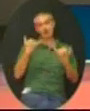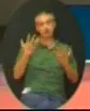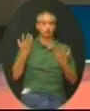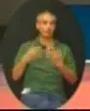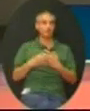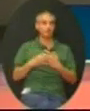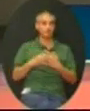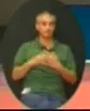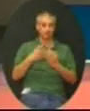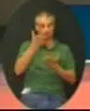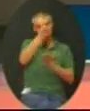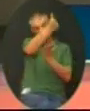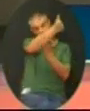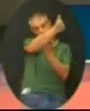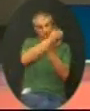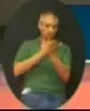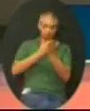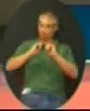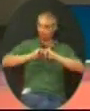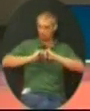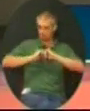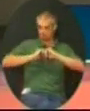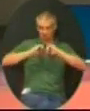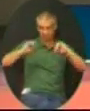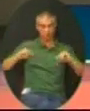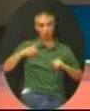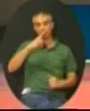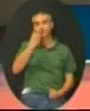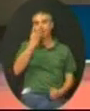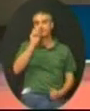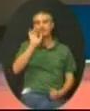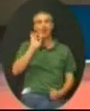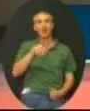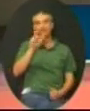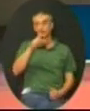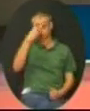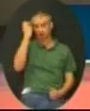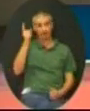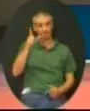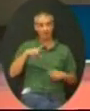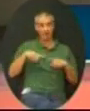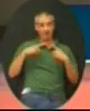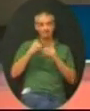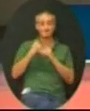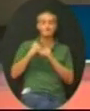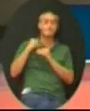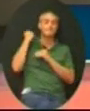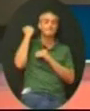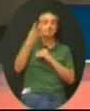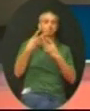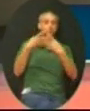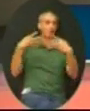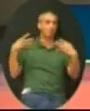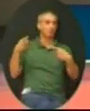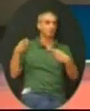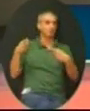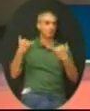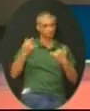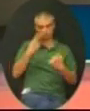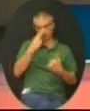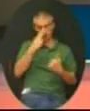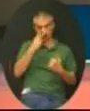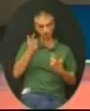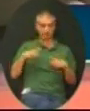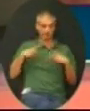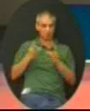עכשיו, חצו אותם, הפרידו אותם, 140 אלף איש, ערבים, חיים מחוץ, מעבר לגדר. ועכשיו הוא מנסה